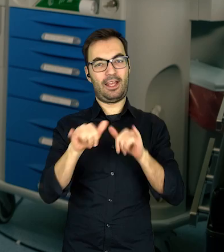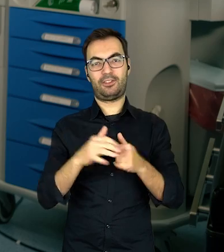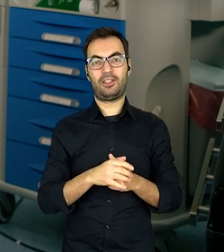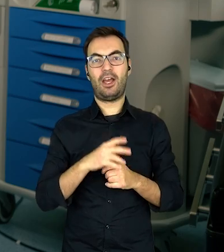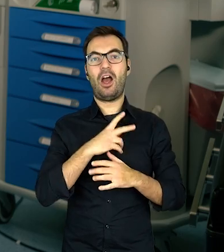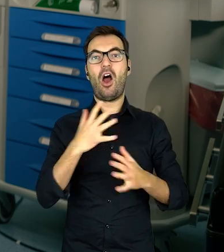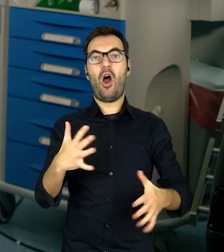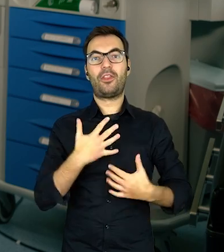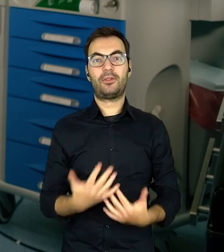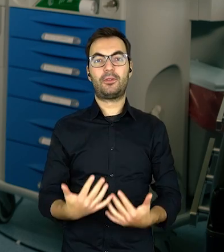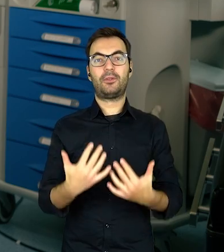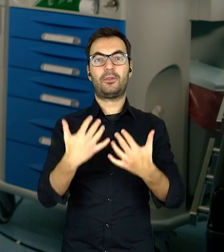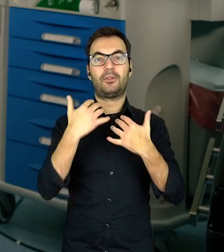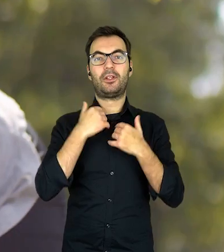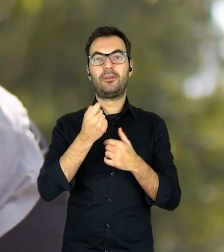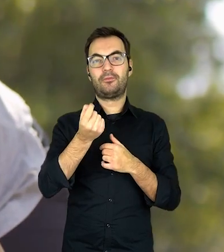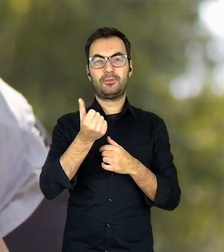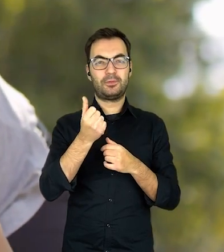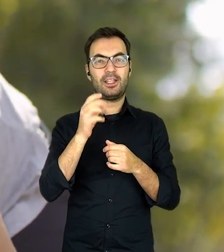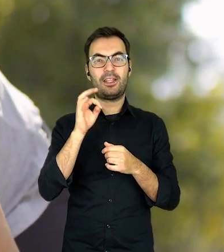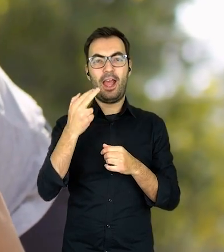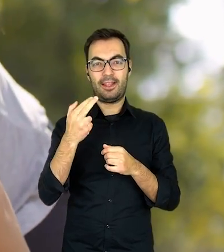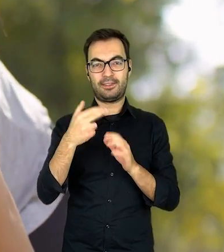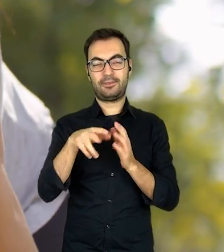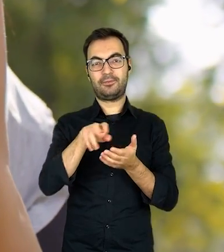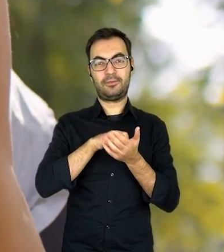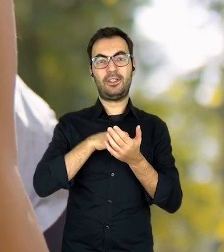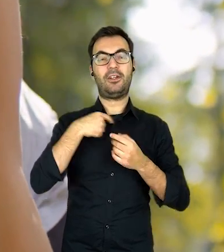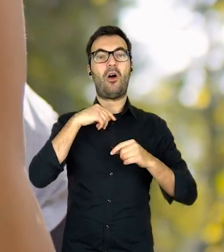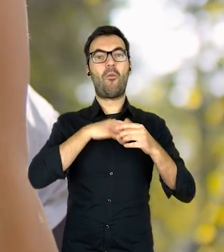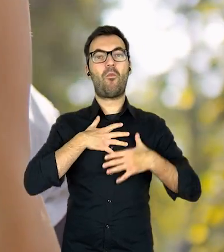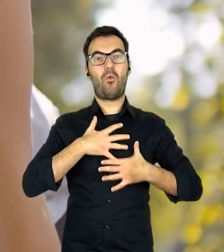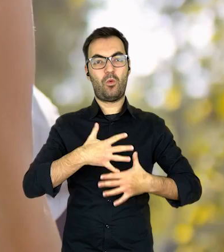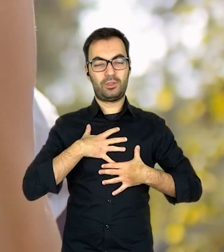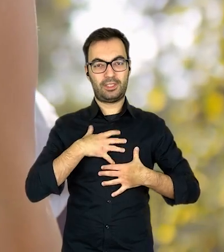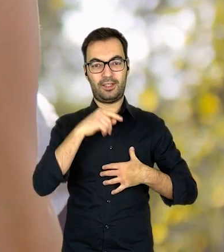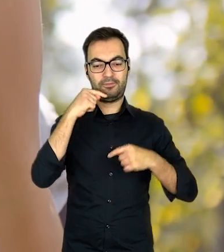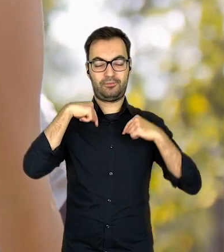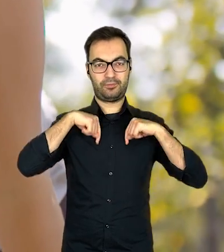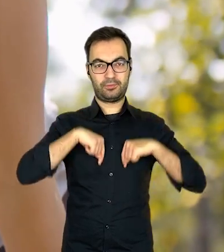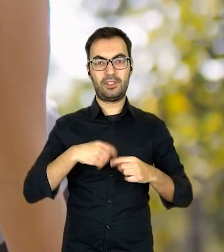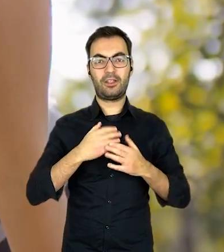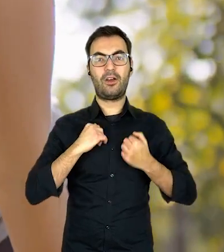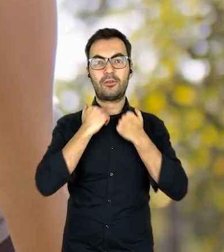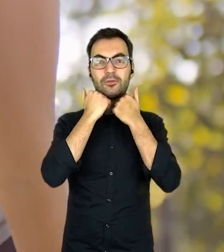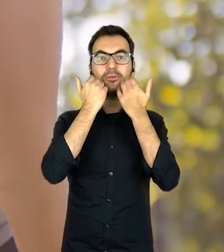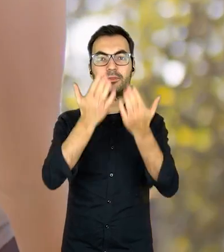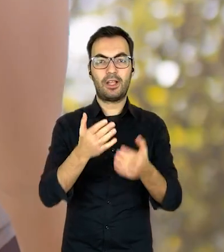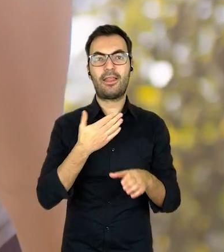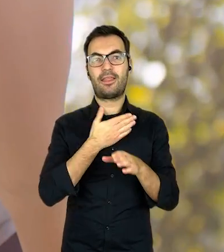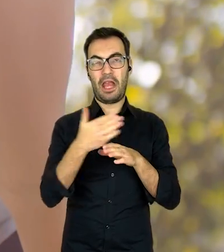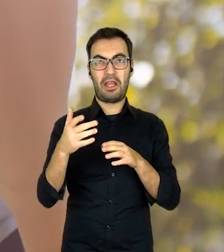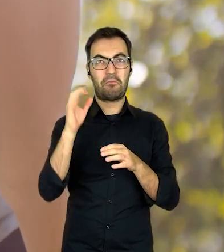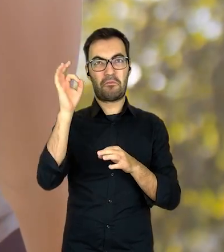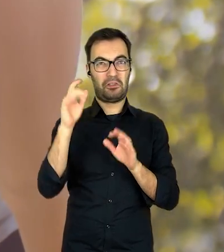pobieramy tylko niewielką część tlenu, który wprowadzamy do płuc, dlatego w wydychanym powietrzu jest go wciąż